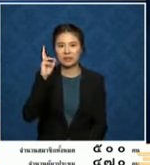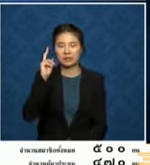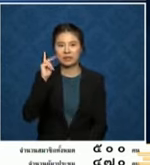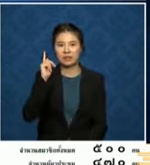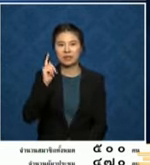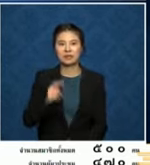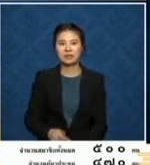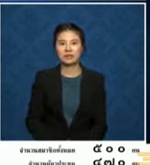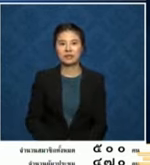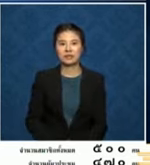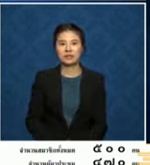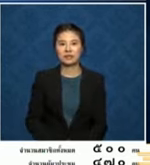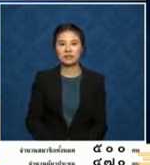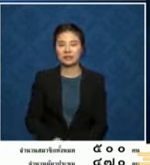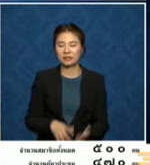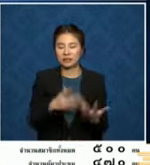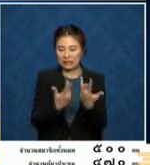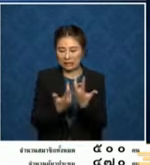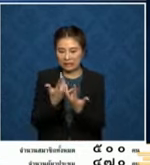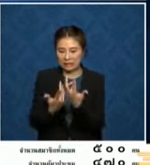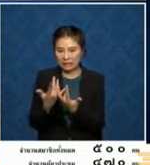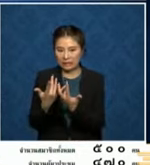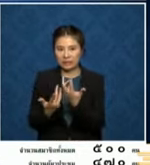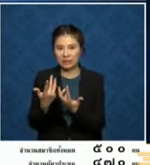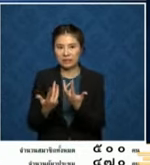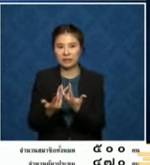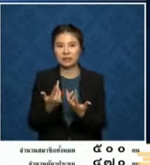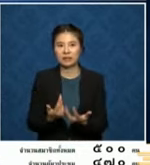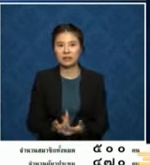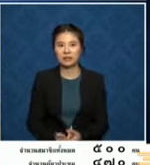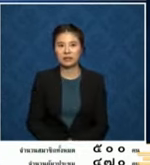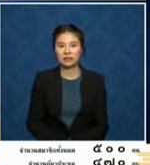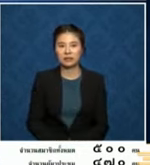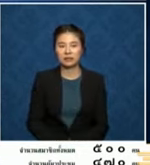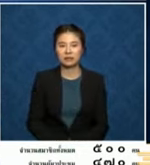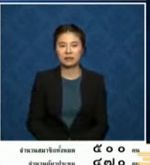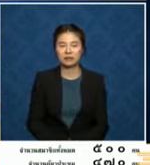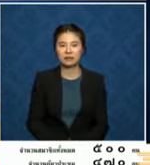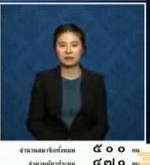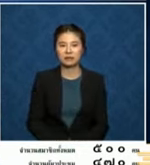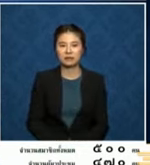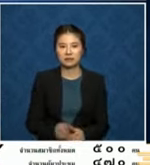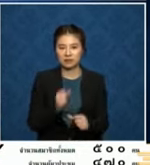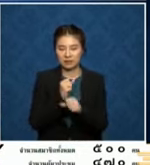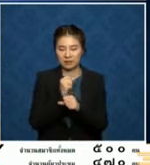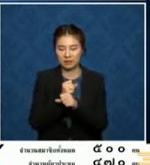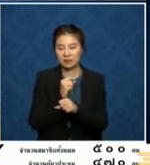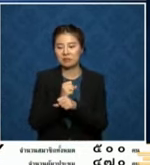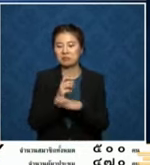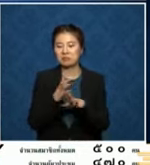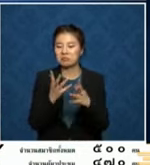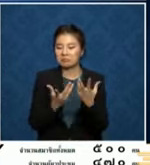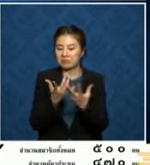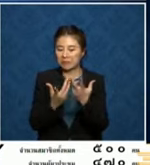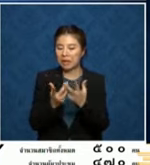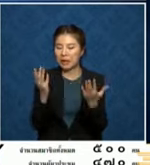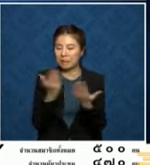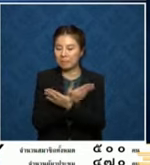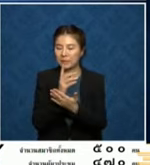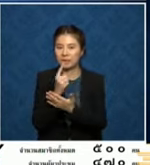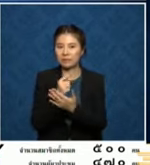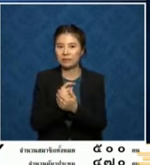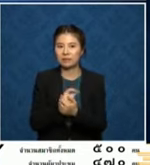เป็นหญ้าพาสพารัมคนเล่นกอล์ฟรู้นะครับอันนี้ปรับปรุงให้ดีขึ้นปรับปรุงให้ดีขึ้น